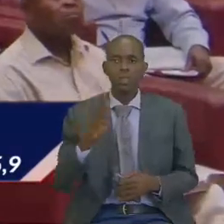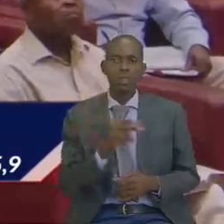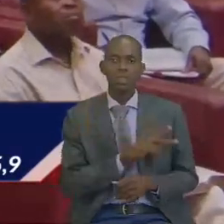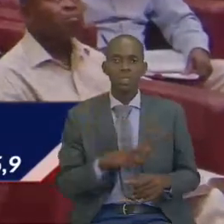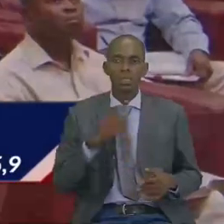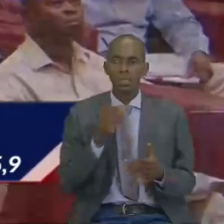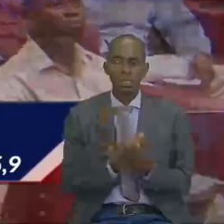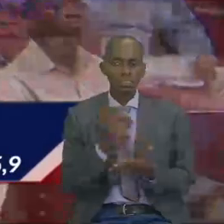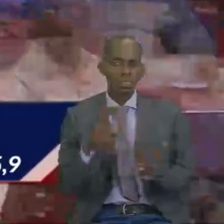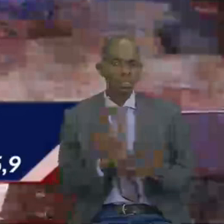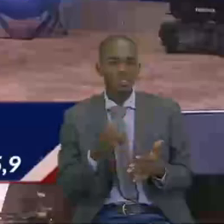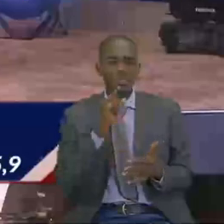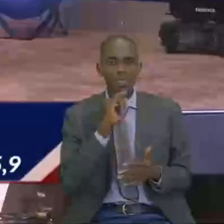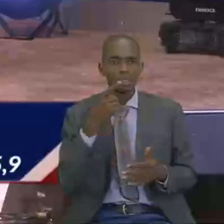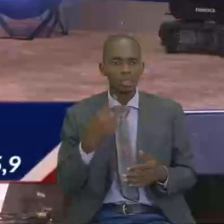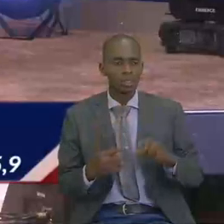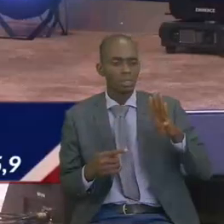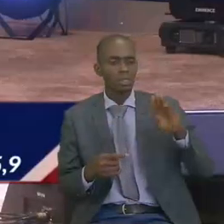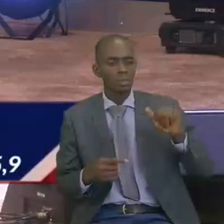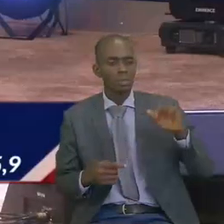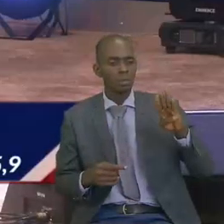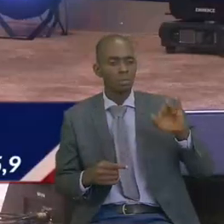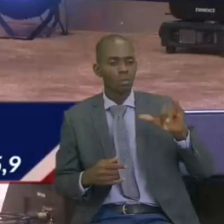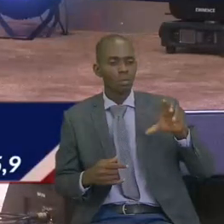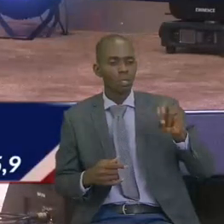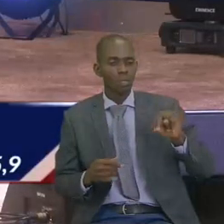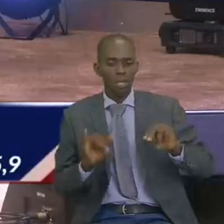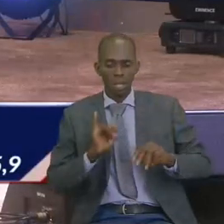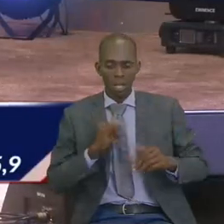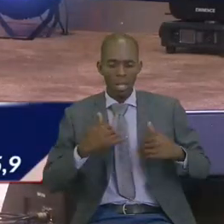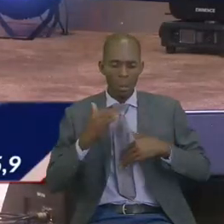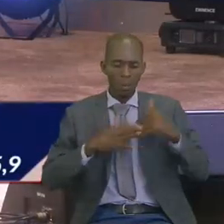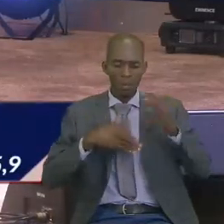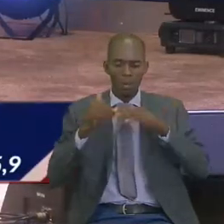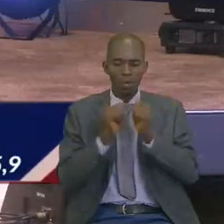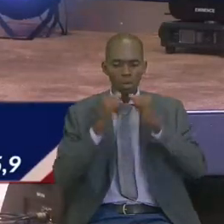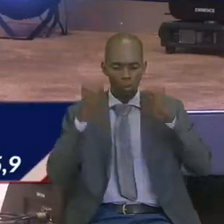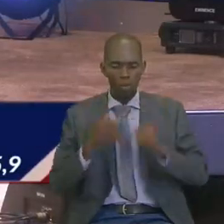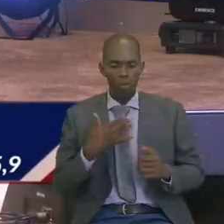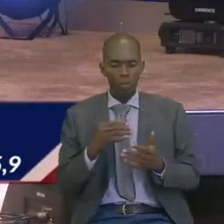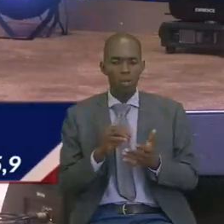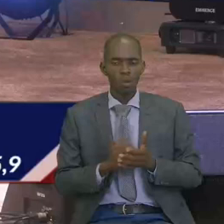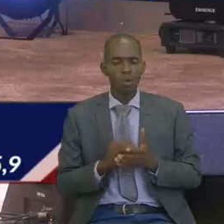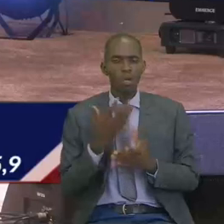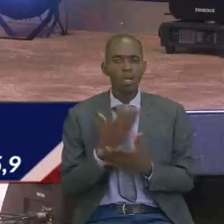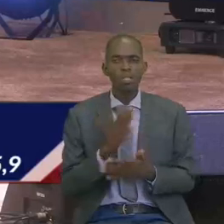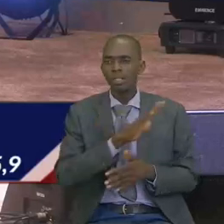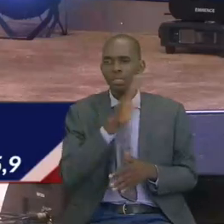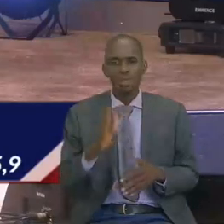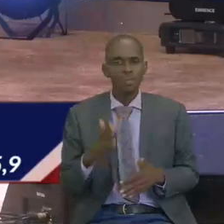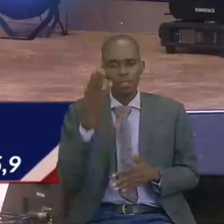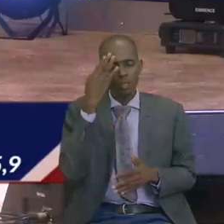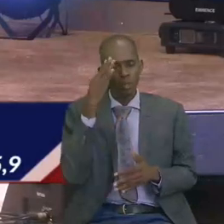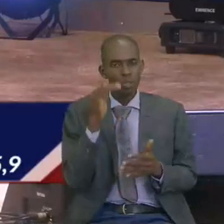Nebuchadnezzar disait que voici la Babylone, la grande que j'ai bâtie de mon pouvoir. Il ne savait pas que Babylone pouvait être